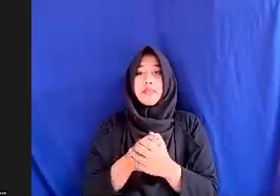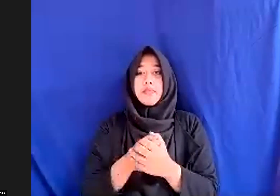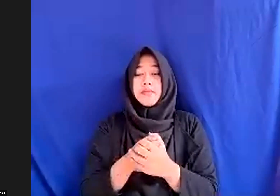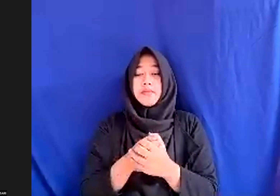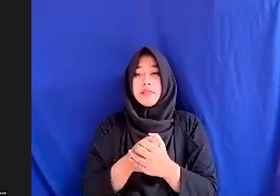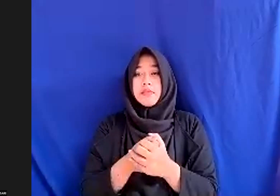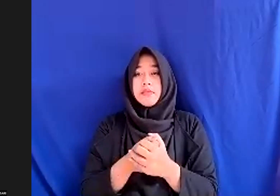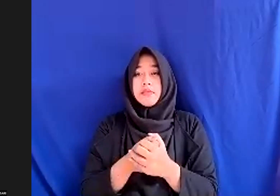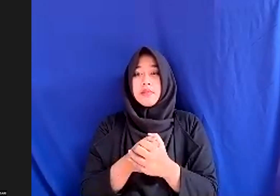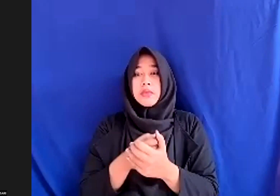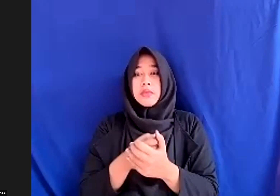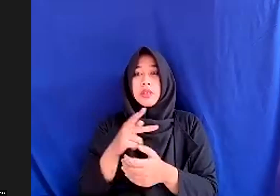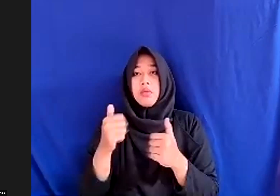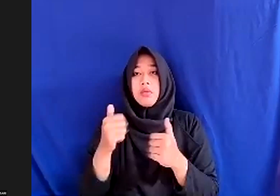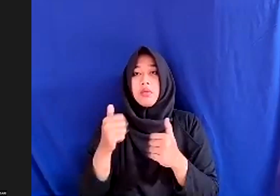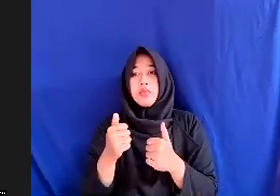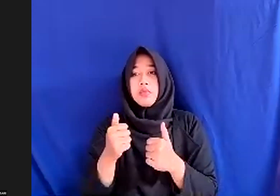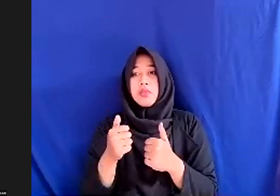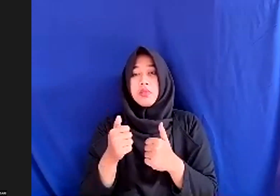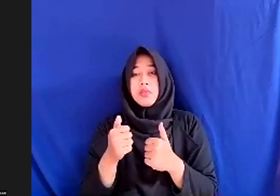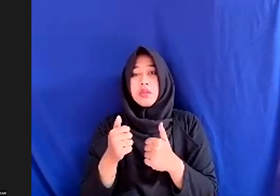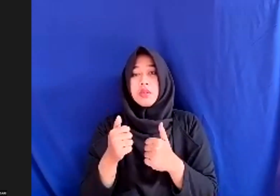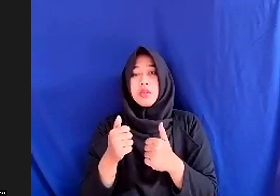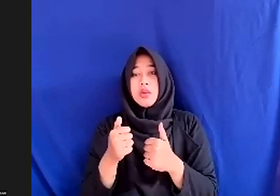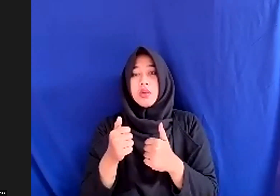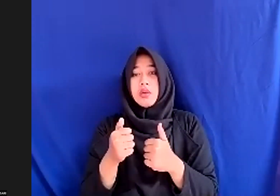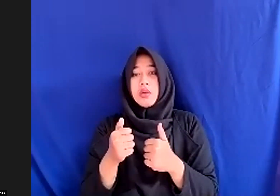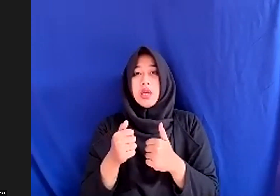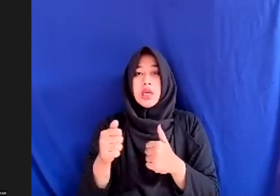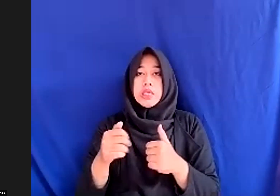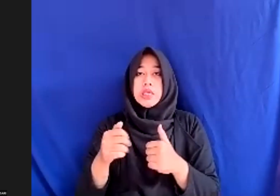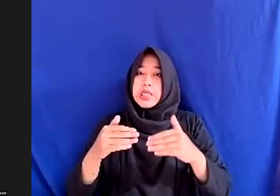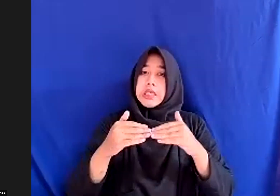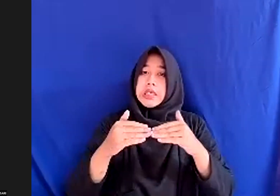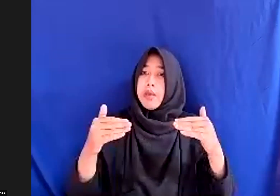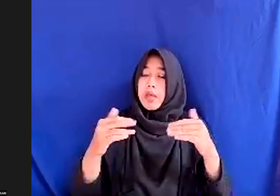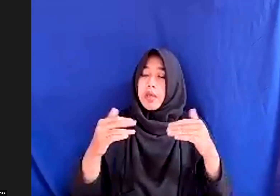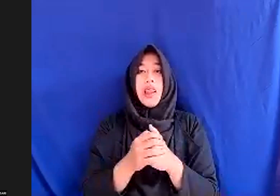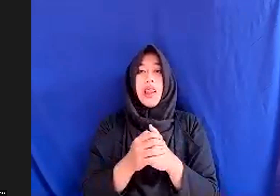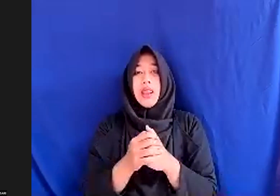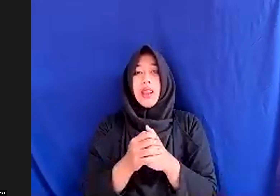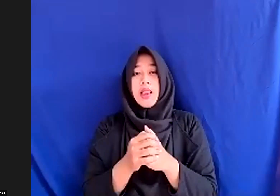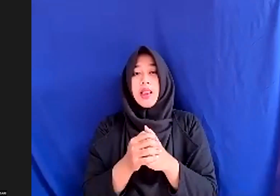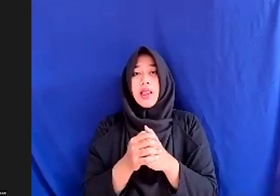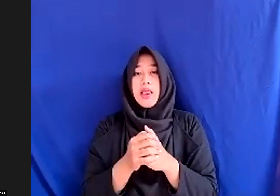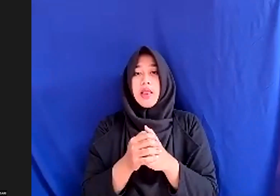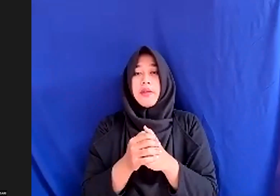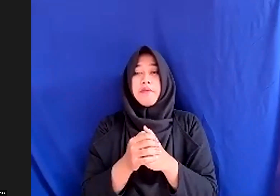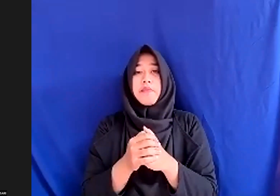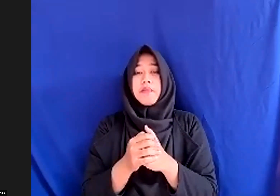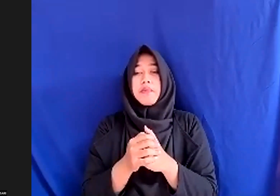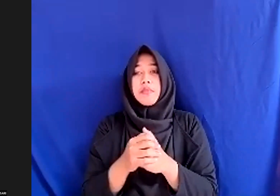katakan masih stabil seperti itu. Kemudian kita juga memiliki orang Indonesia ini yang